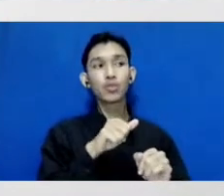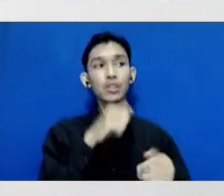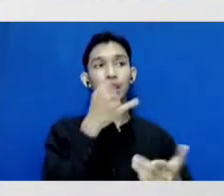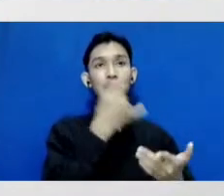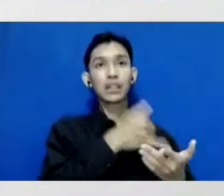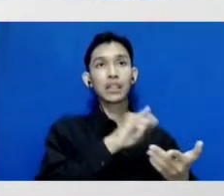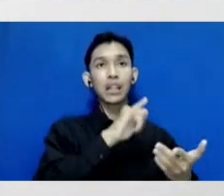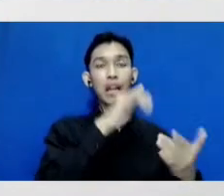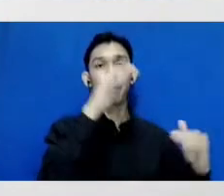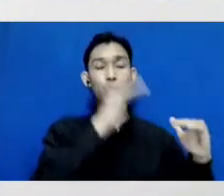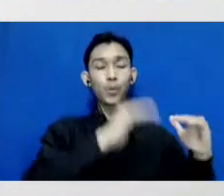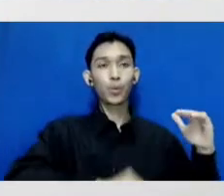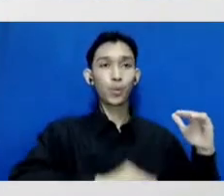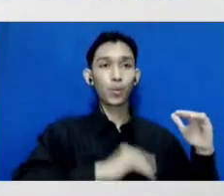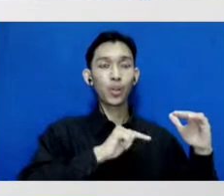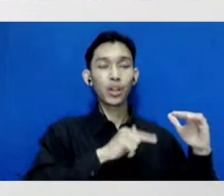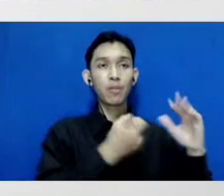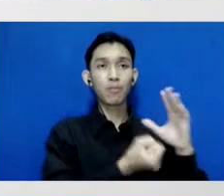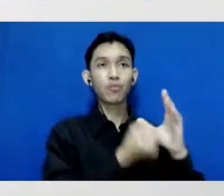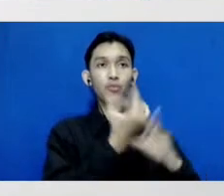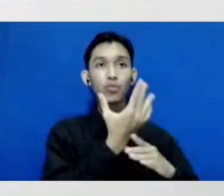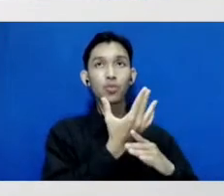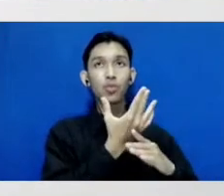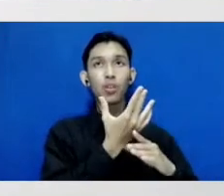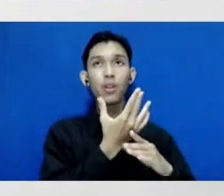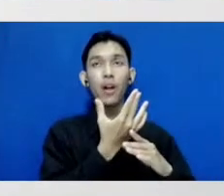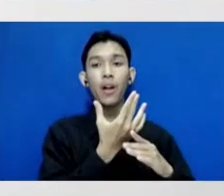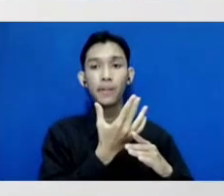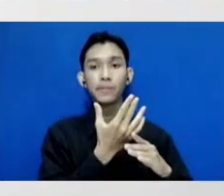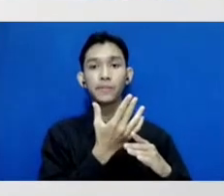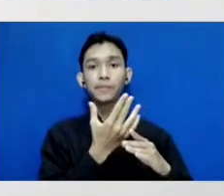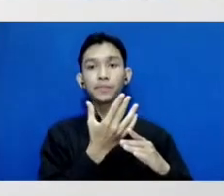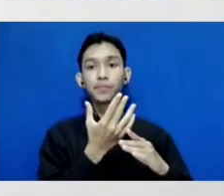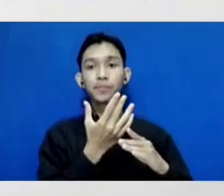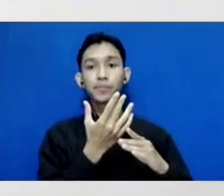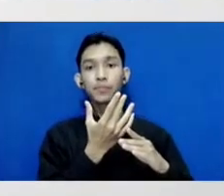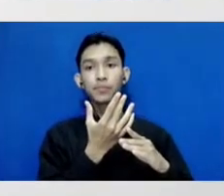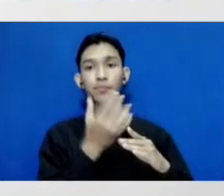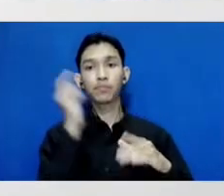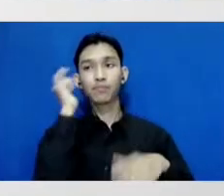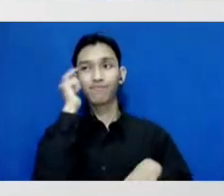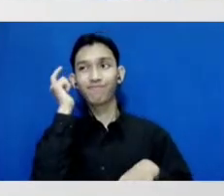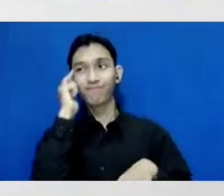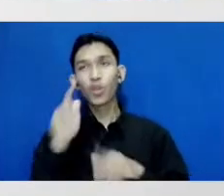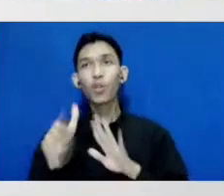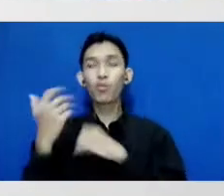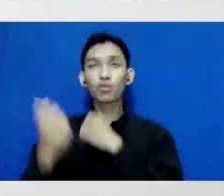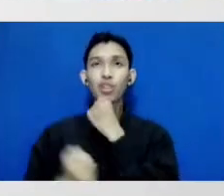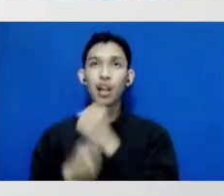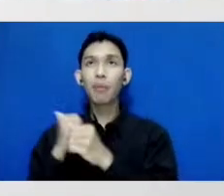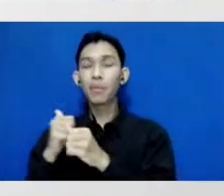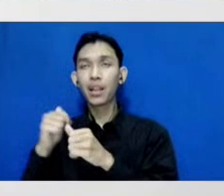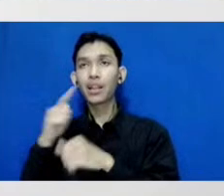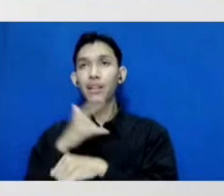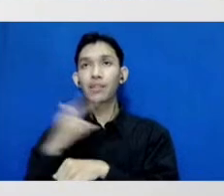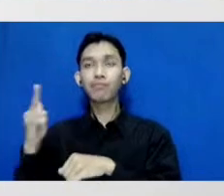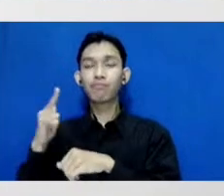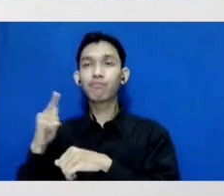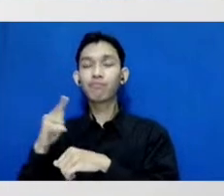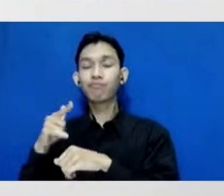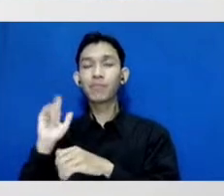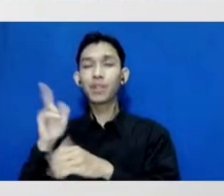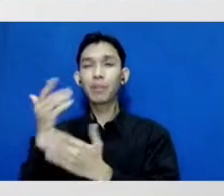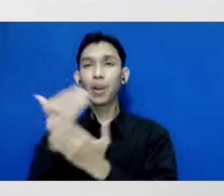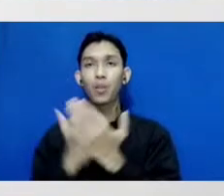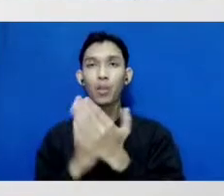ini menimbulkan insentif bagi perusahaan-perusahaan untuk bisa terus comply dengan peraturan GDPR. Kita